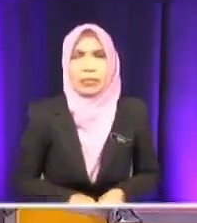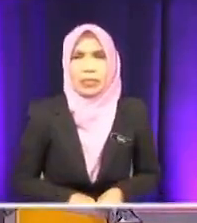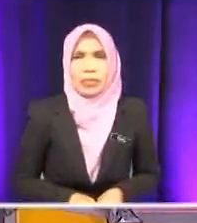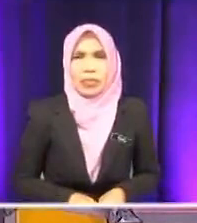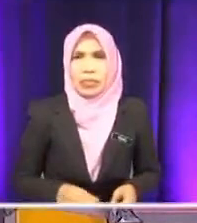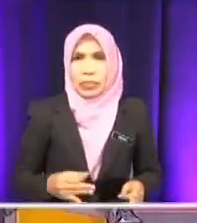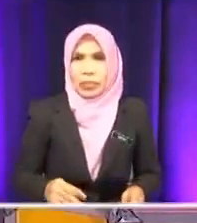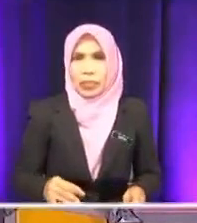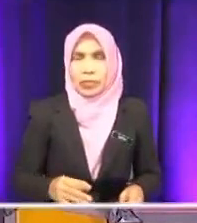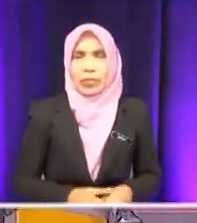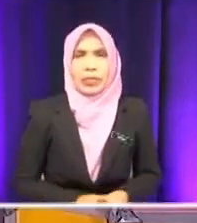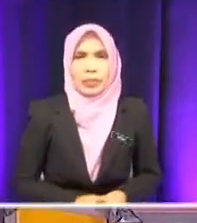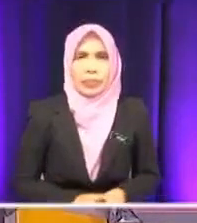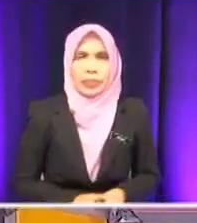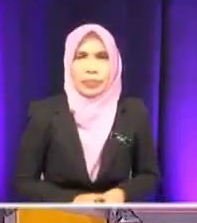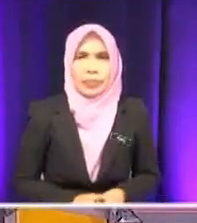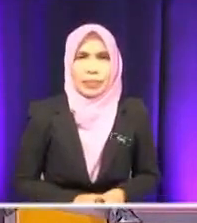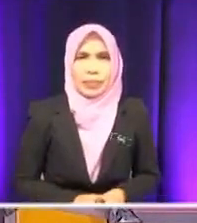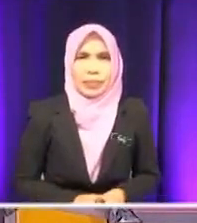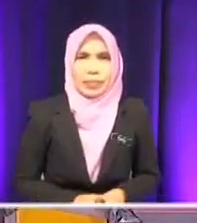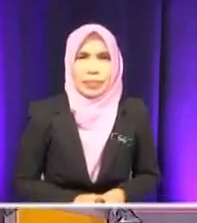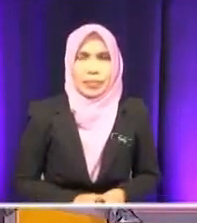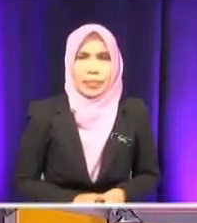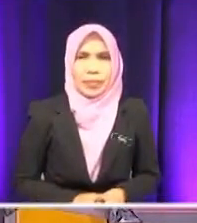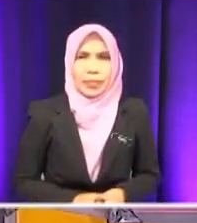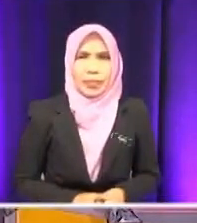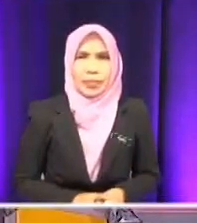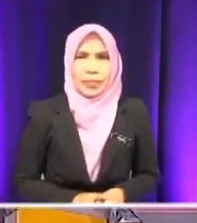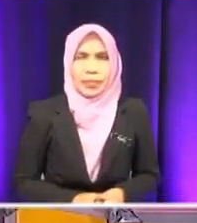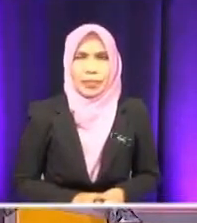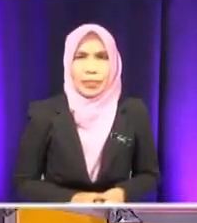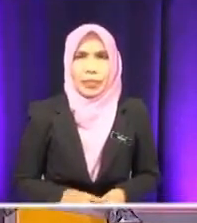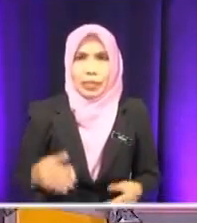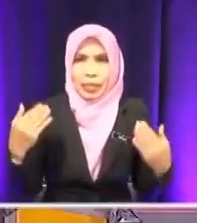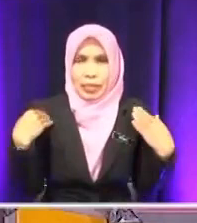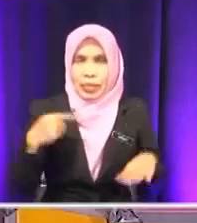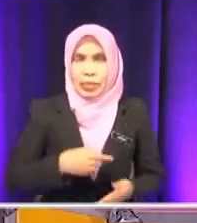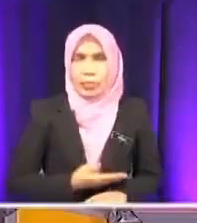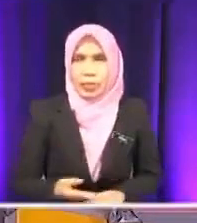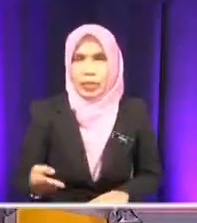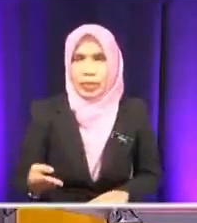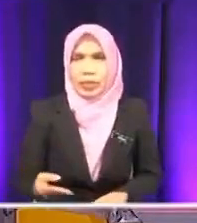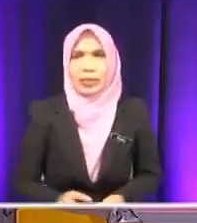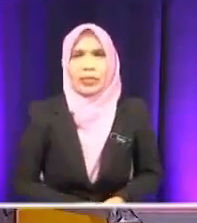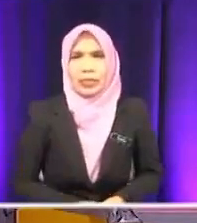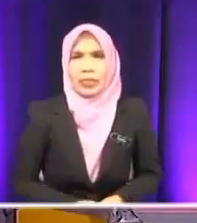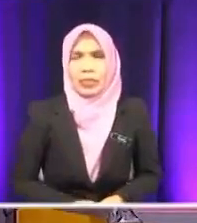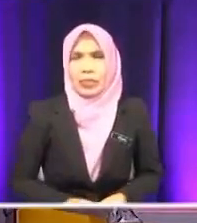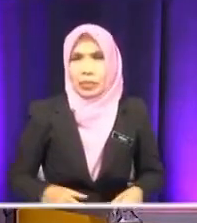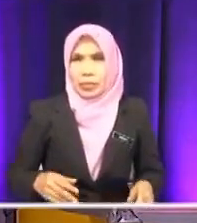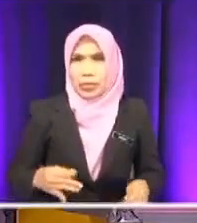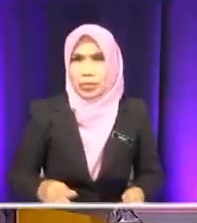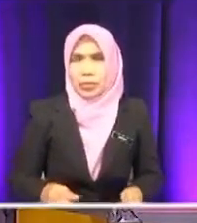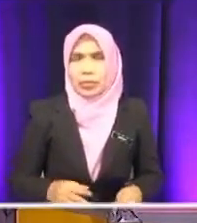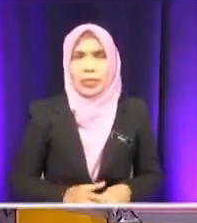dalam dalam ini di berita formulir untuk tidak discount tidak jadi calon-calon juga mesti